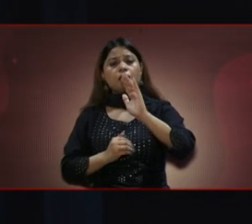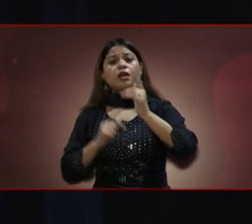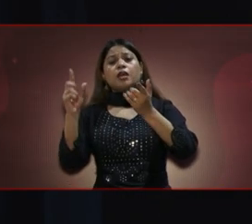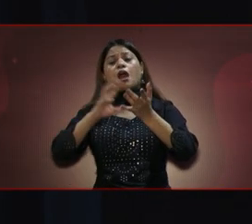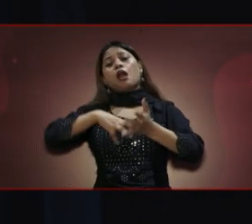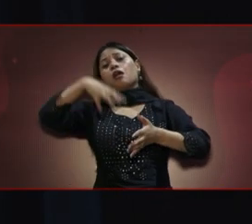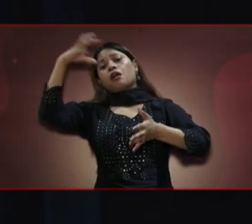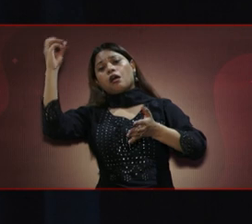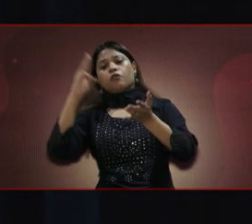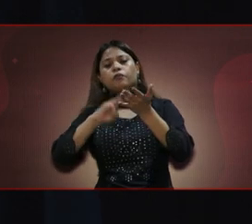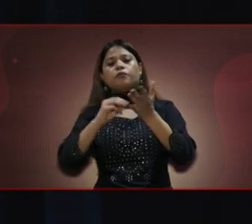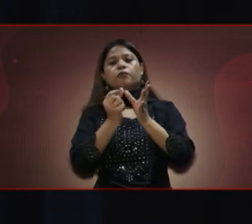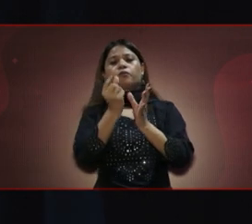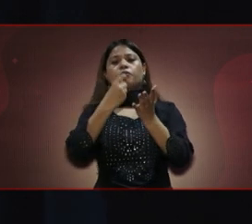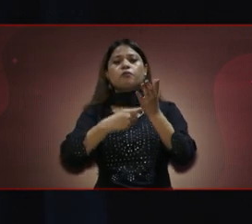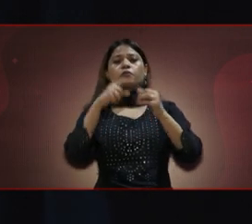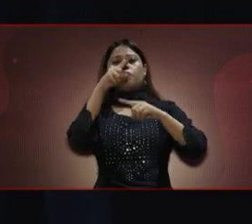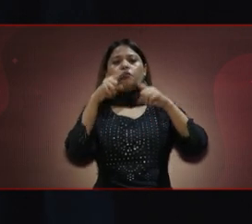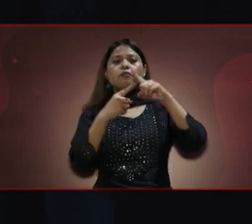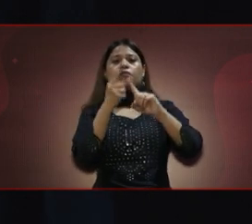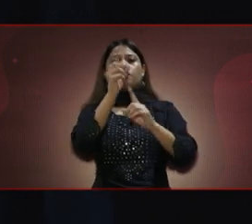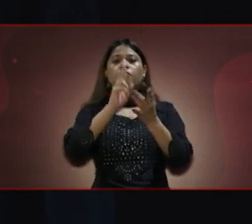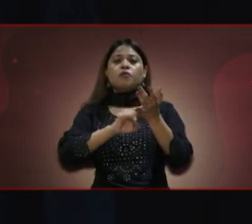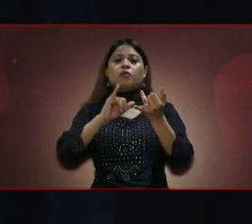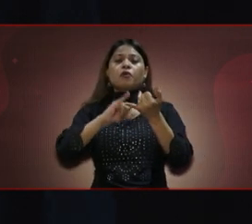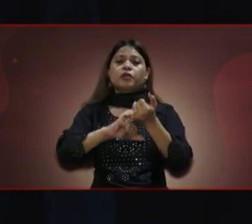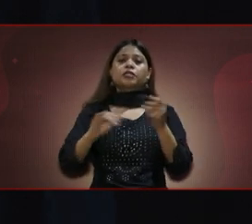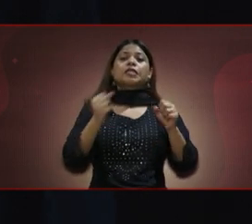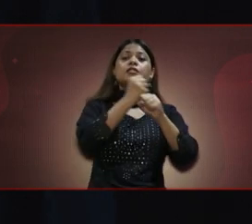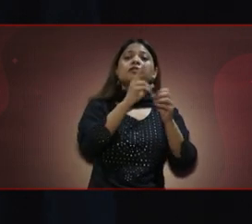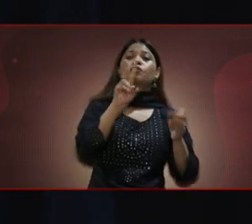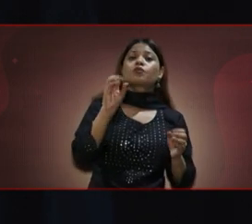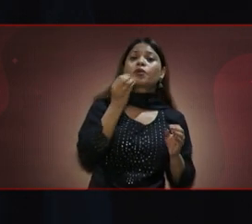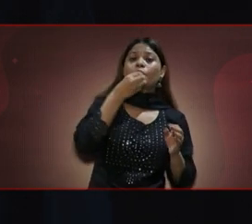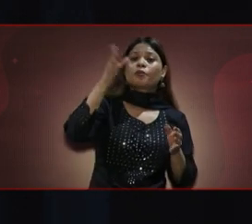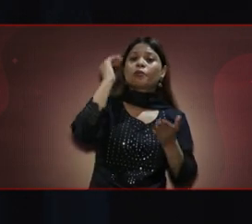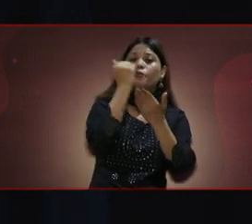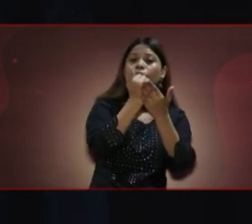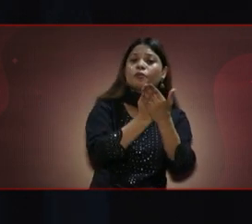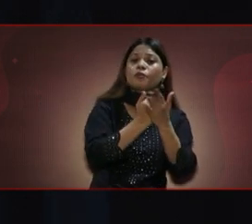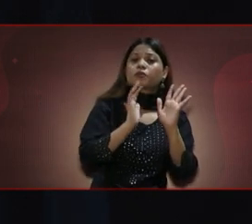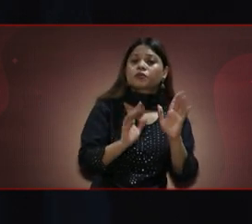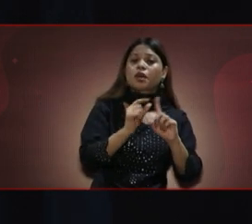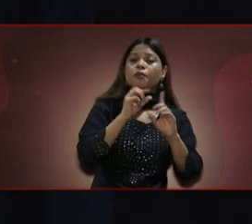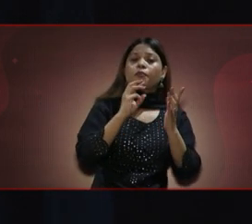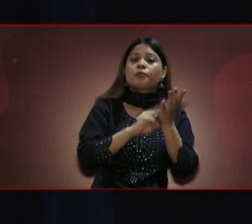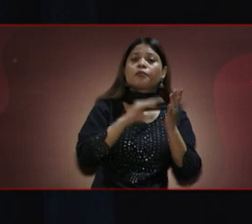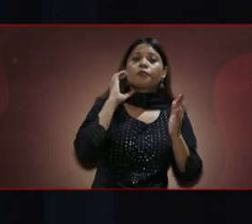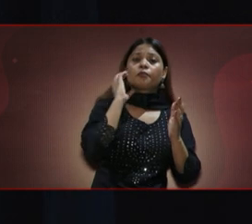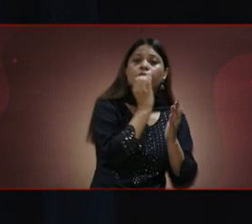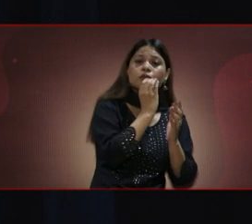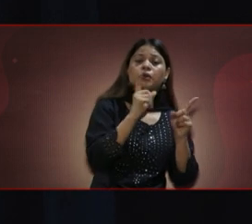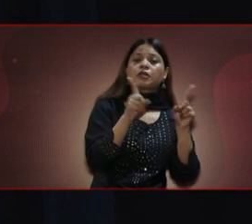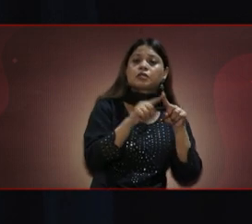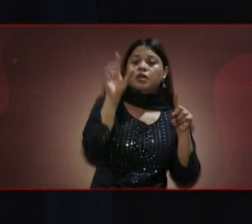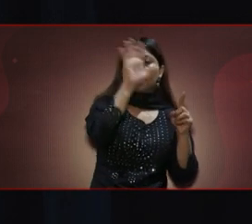मॉरिशस की लीडरशिप आए थे भारत G20 के दौरान, उन्होंने कहा, उनकी प्रधानमंत्री जी ने कहा कि एनसीईआरटी हमारा